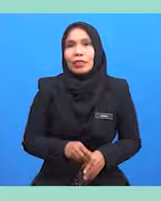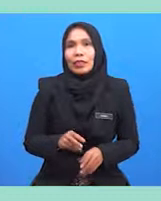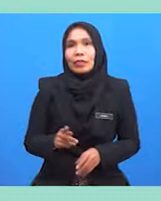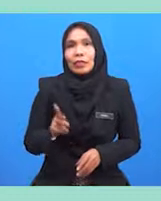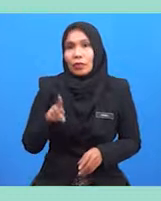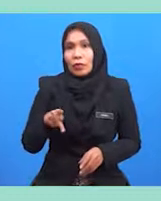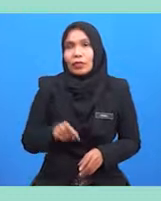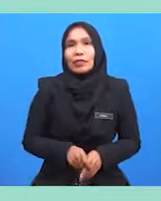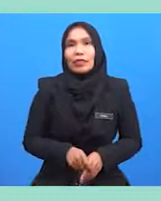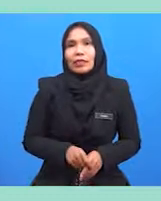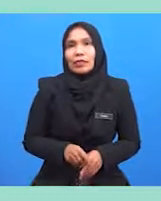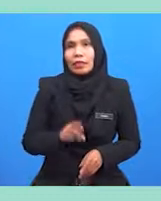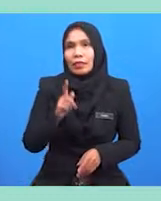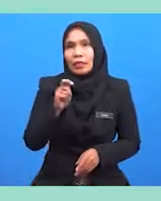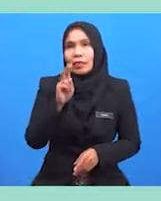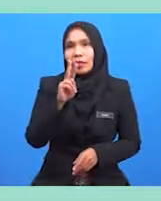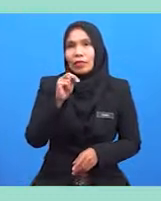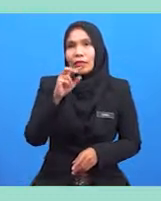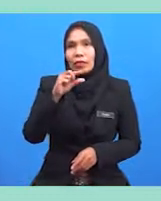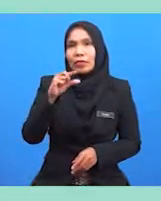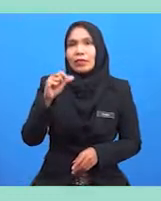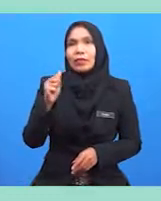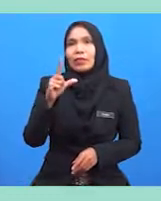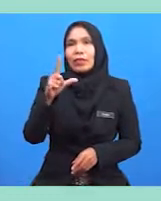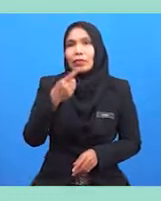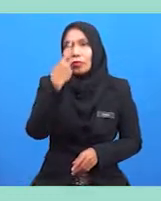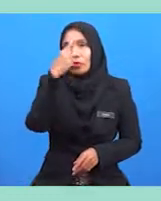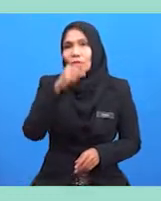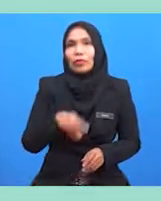iaitu ringgit Malaysia mengikut keperluan semasa.